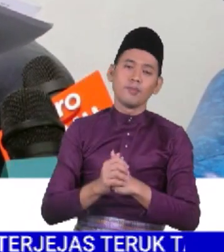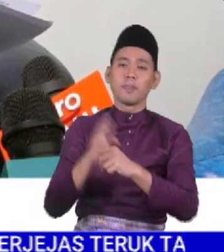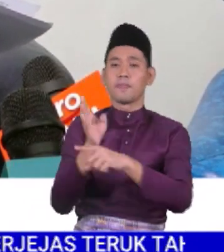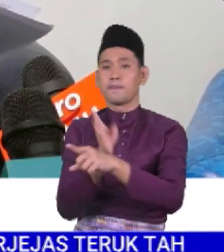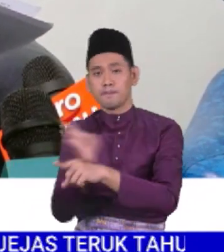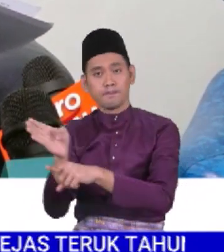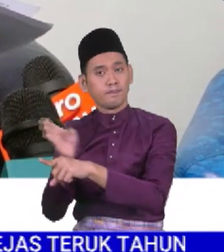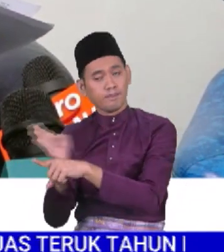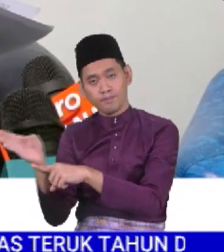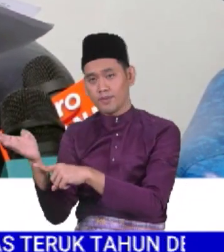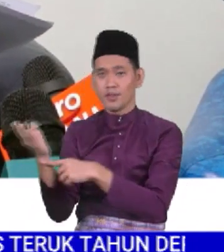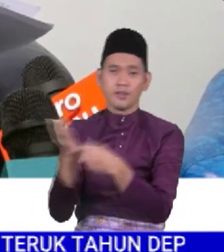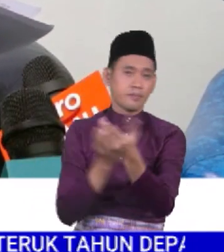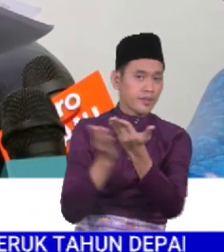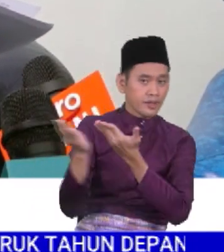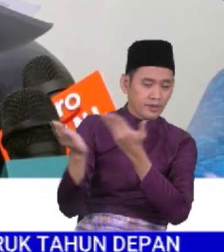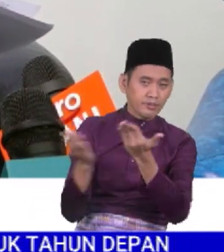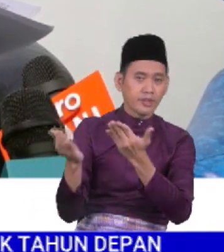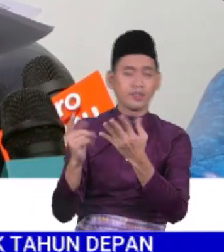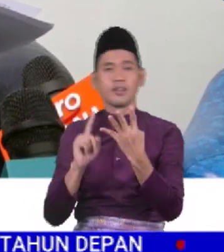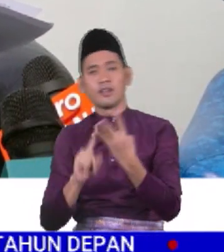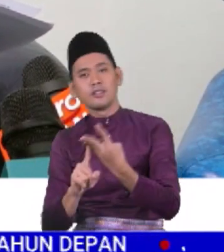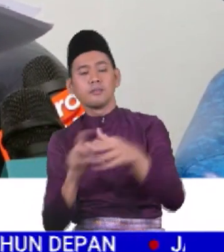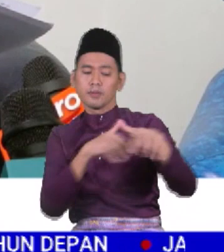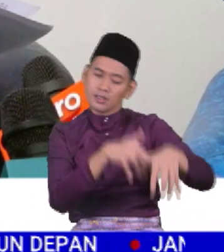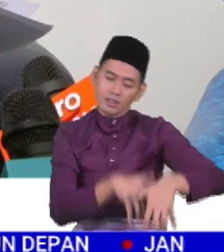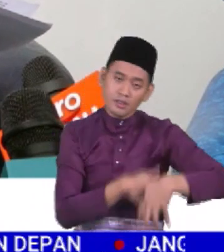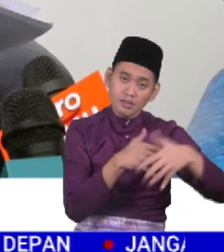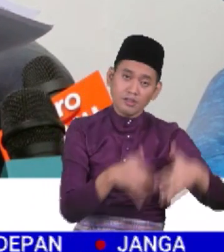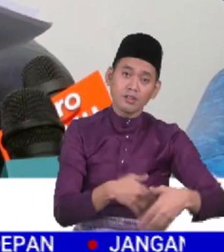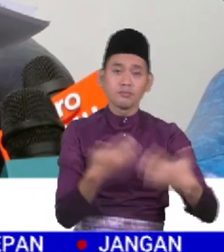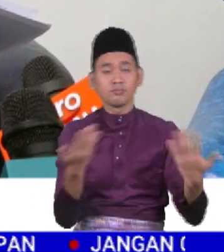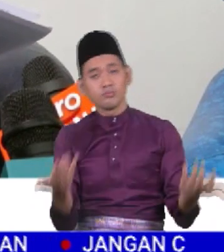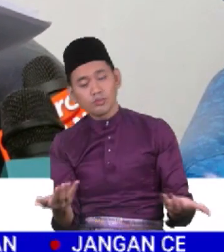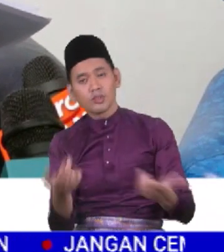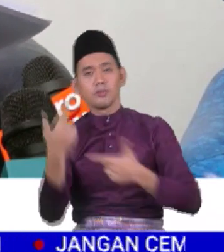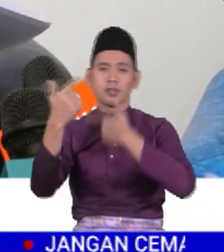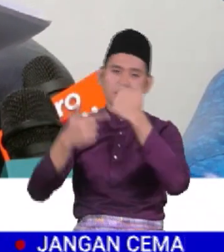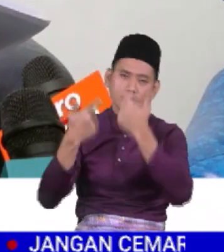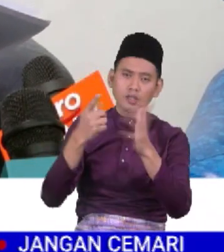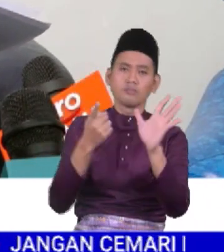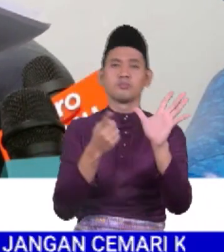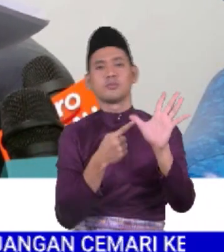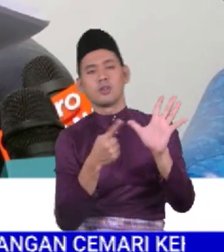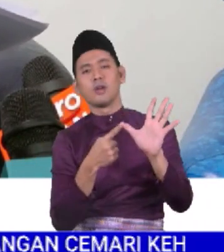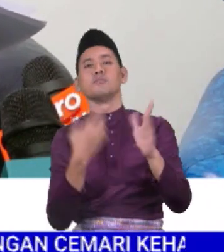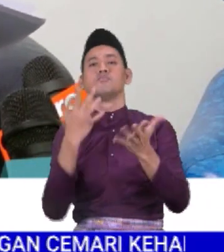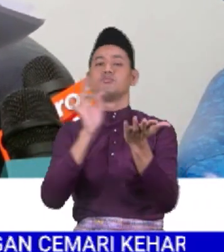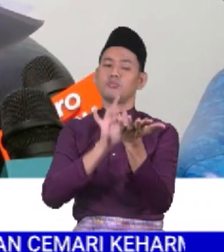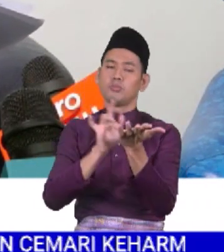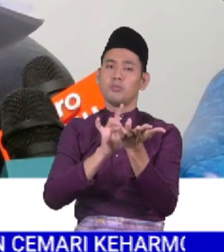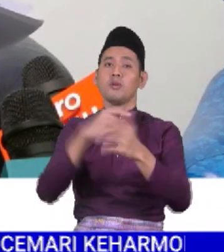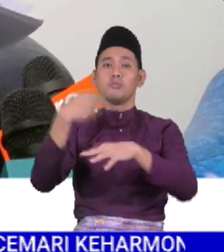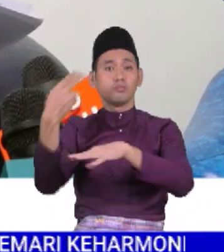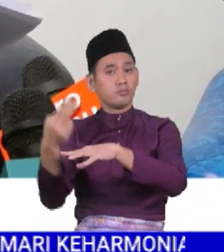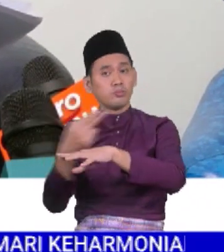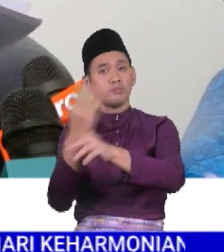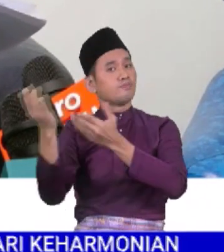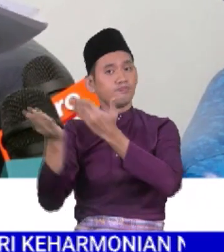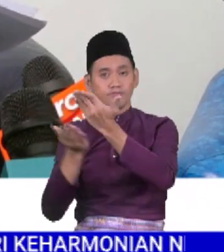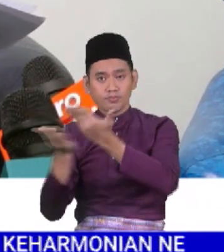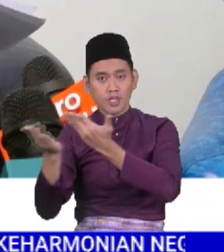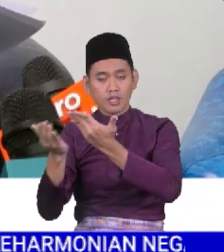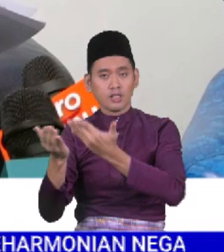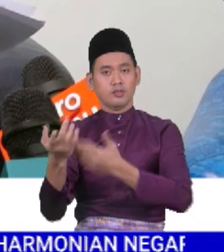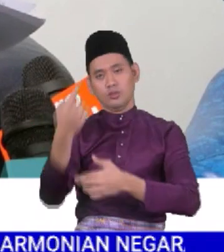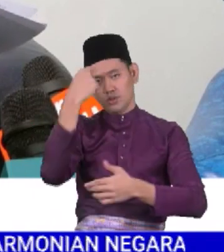bidang logistik, oil and gas, pertanian, medical dan sebagainya, dengan menggunakan kemudahan teknologi